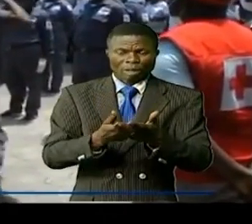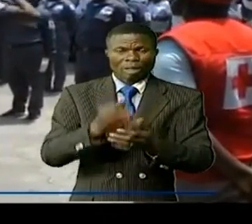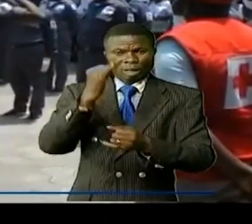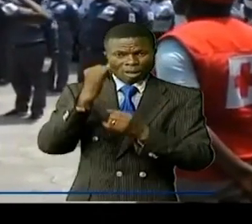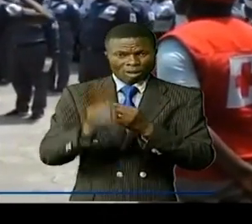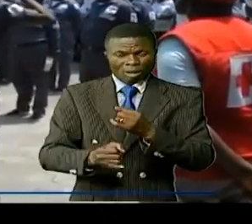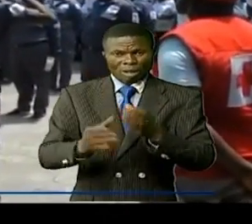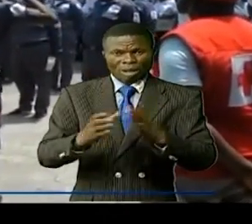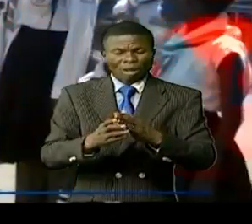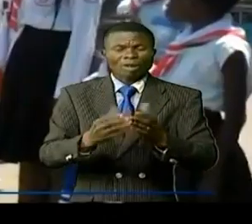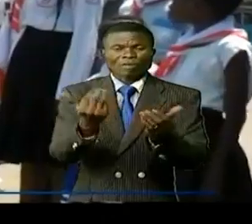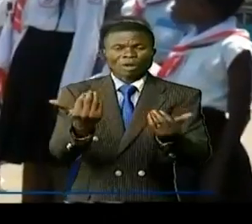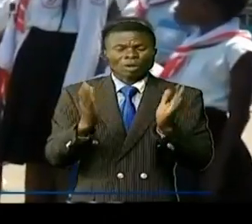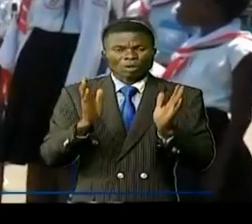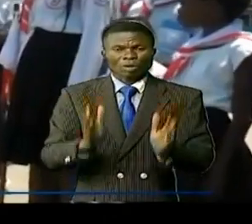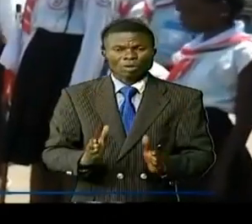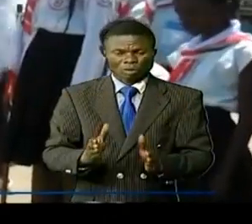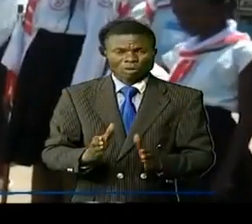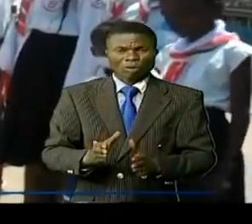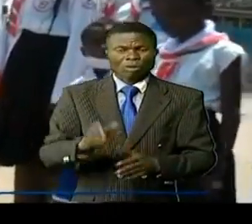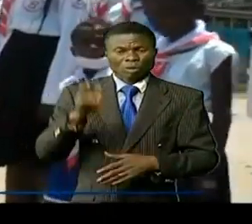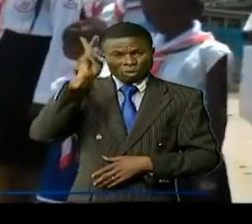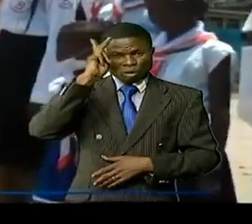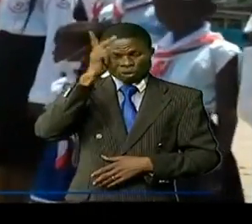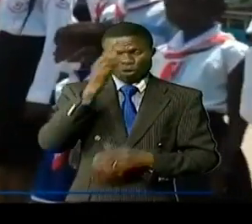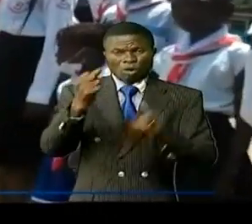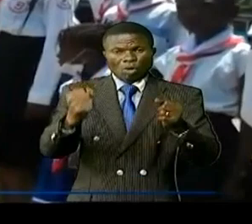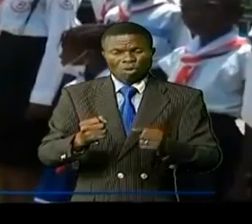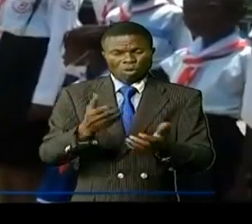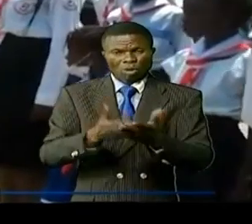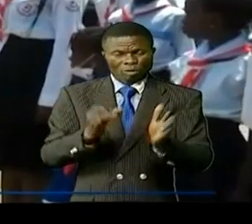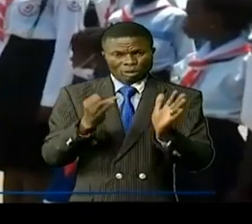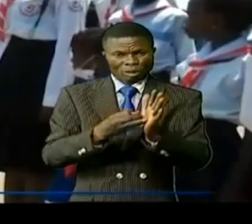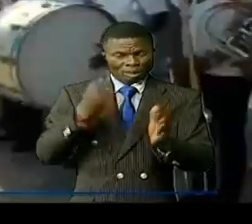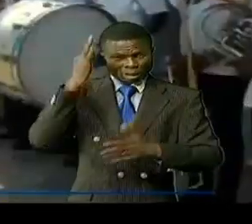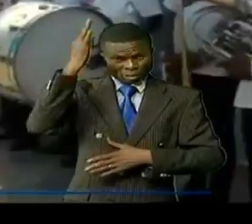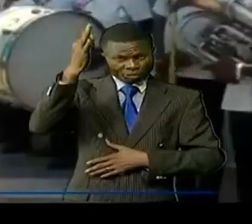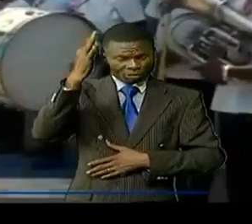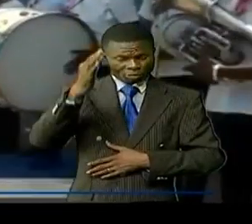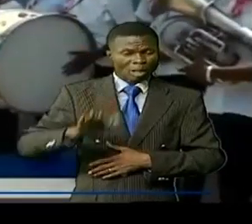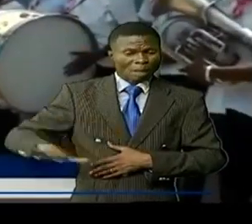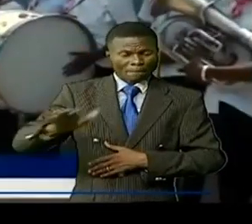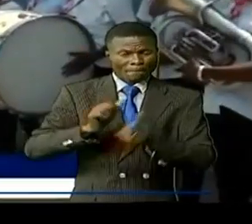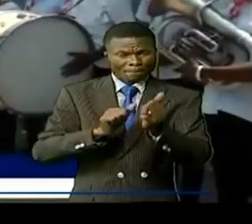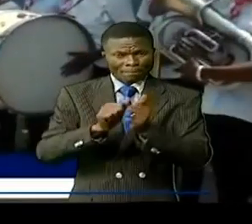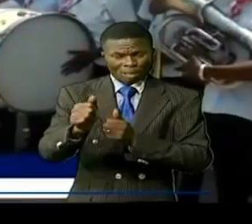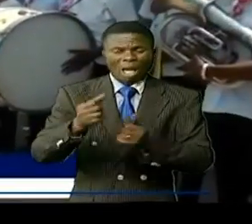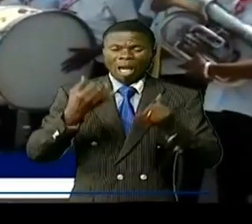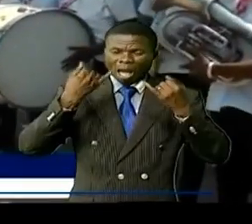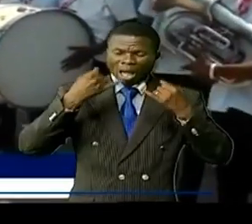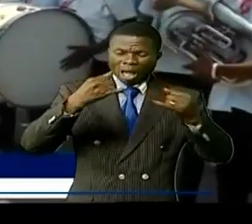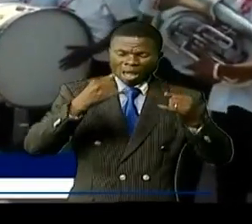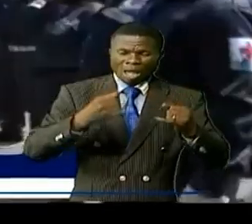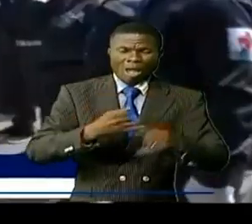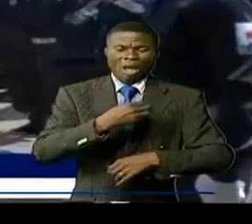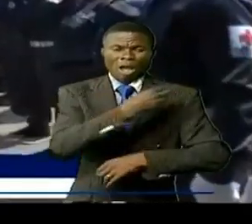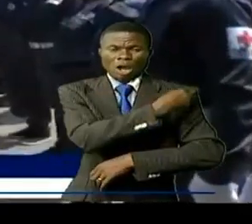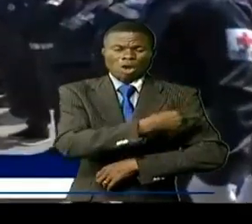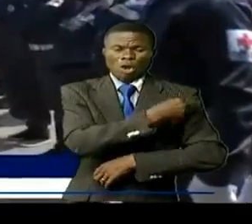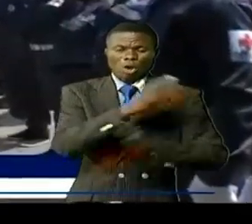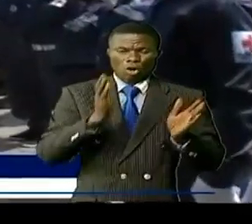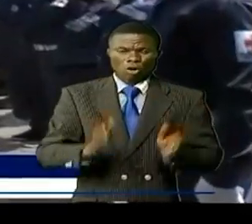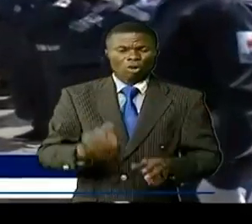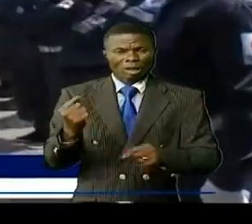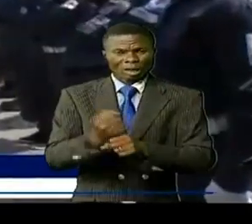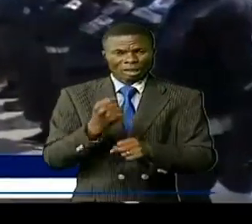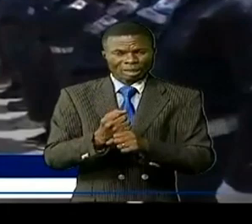le volontaire secouriste de Lukunga et Funa le week-end prochain. Partout où il passe, il rappelle aux secouristes leur devoir pour